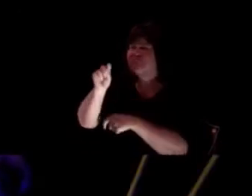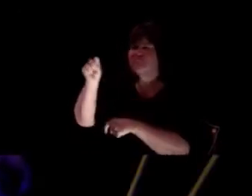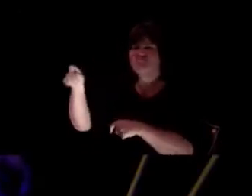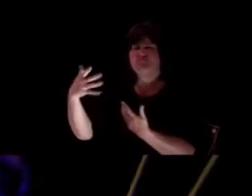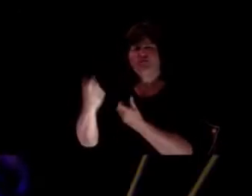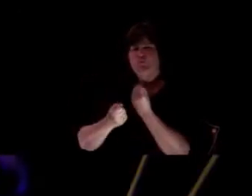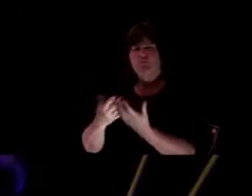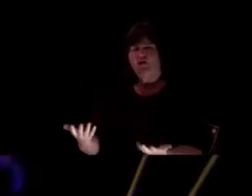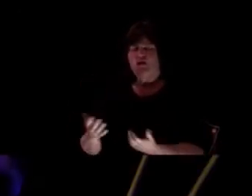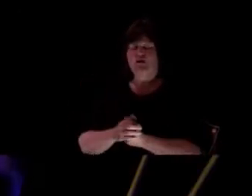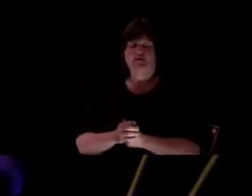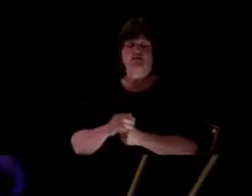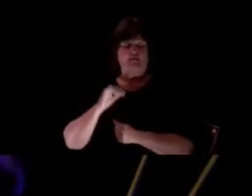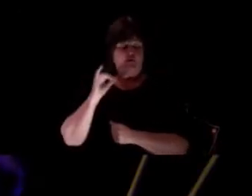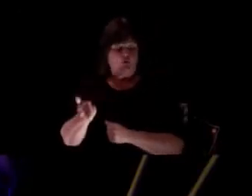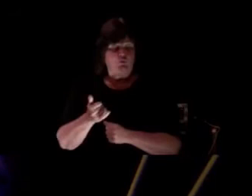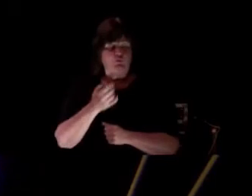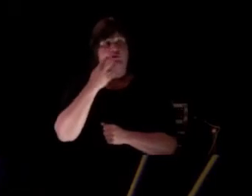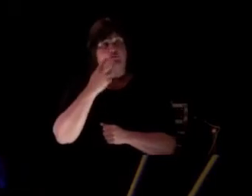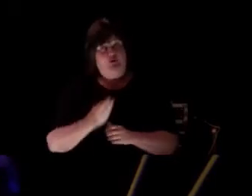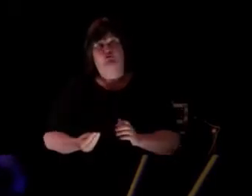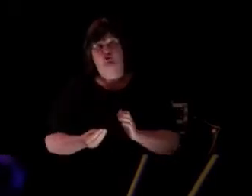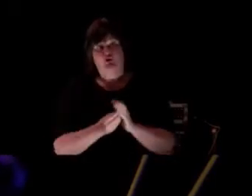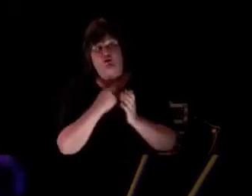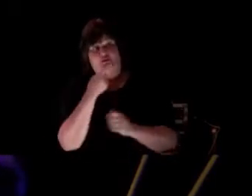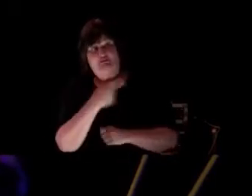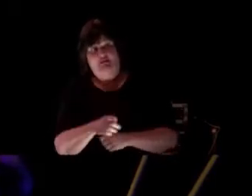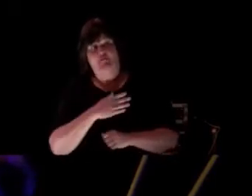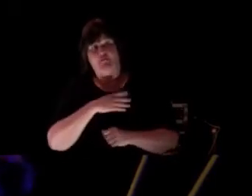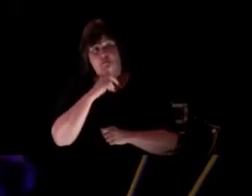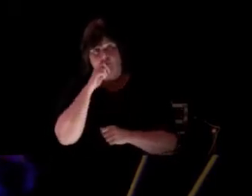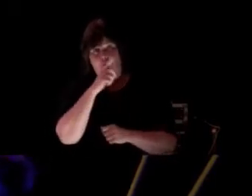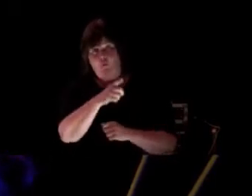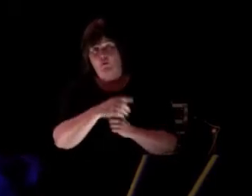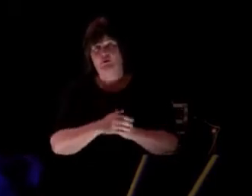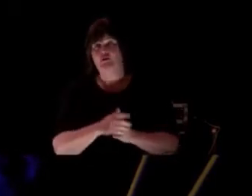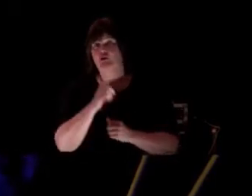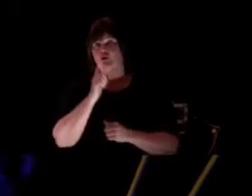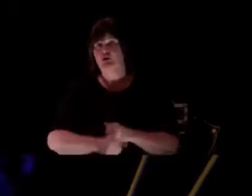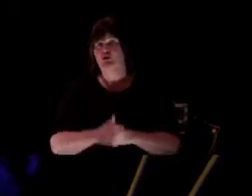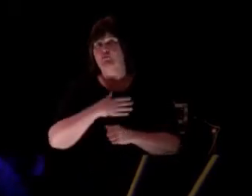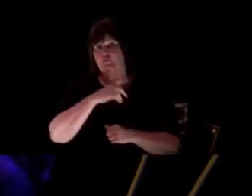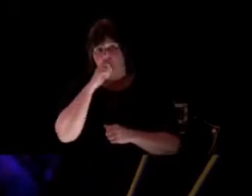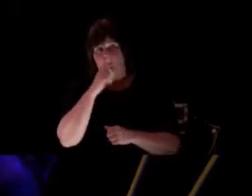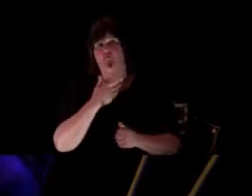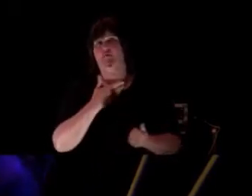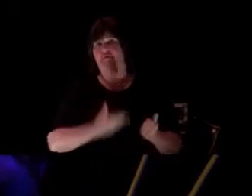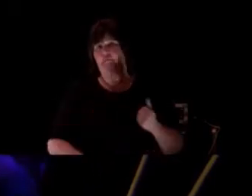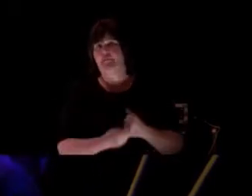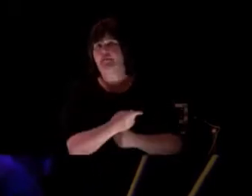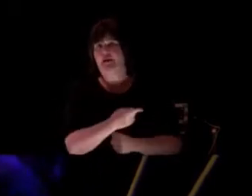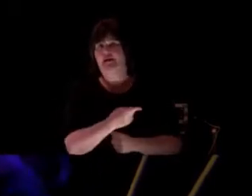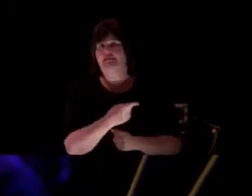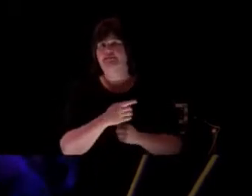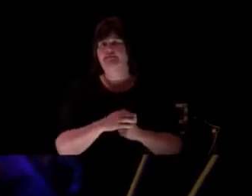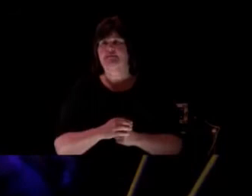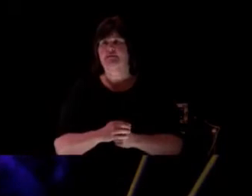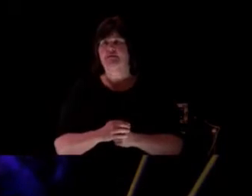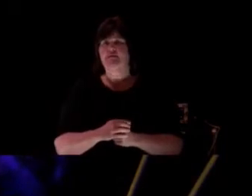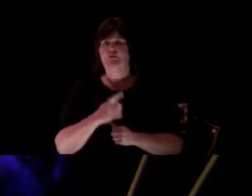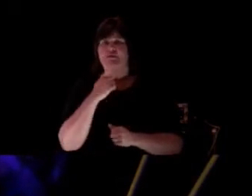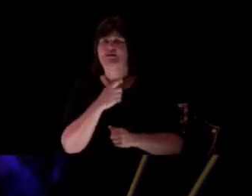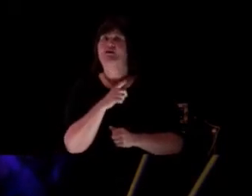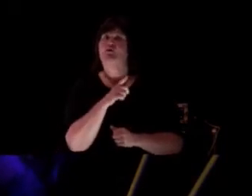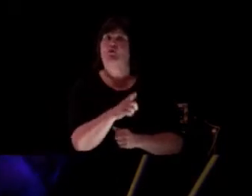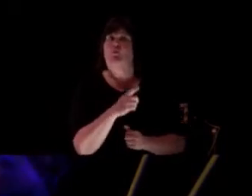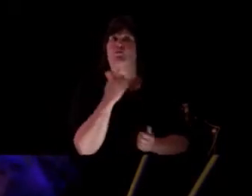Ja, de prøvde jo å gi støtte til moren min, fordi at moren min var deprimert, og jeg tror de tenkte at når hun får det